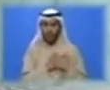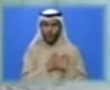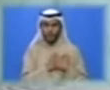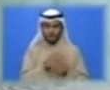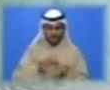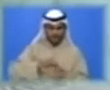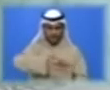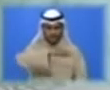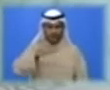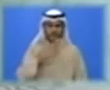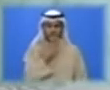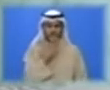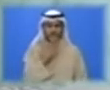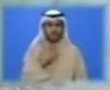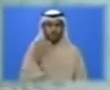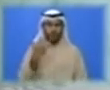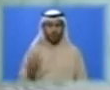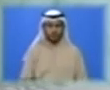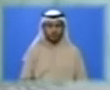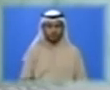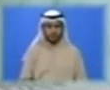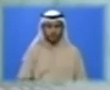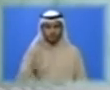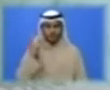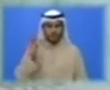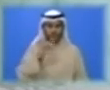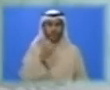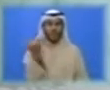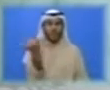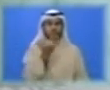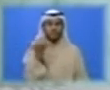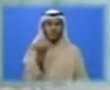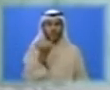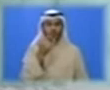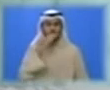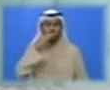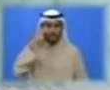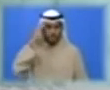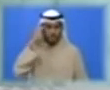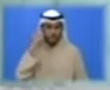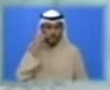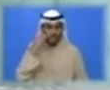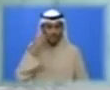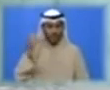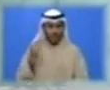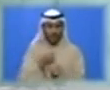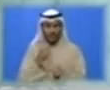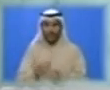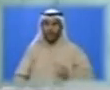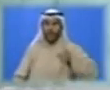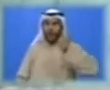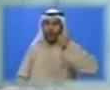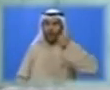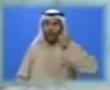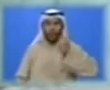بتاعه ولمجتمعه ولوطنه. وهذا يهم المرأة بالمقام الأول، أنها تخرج